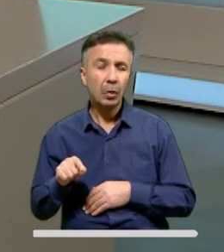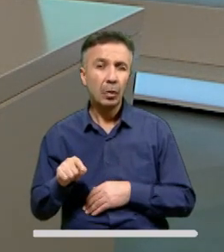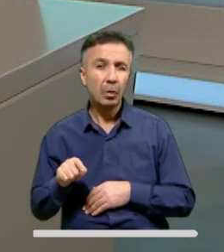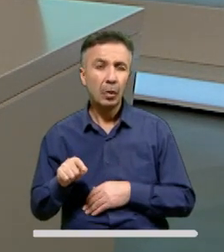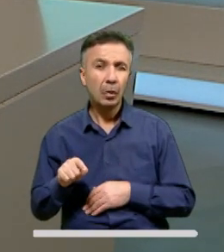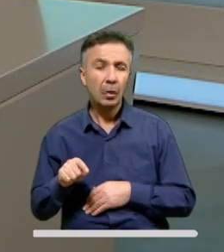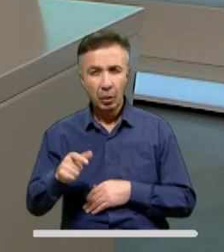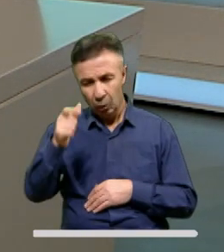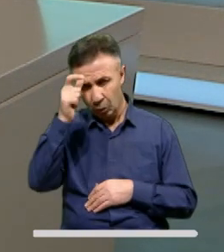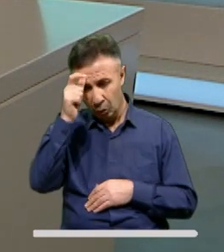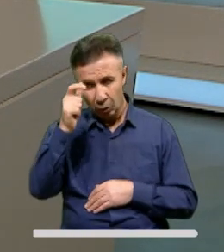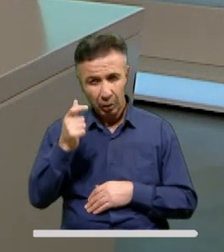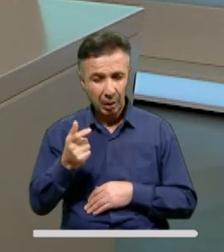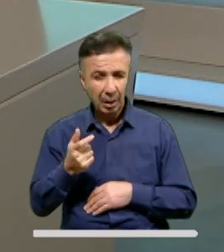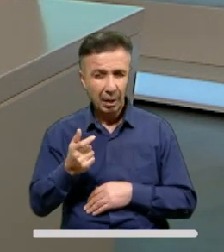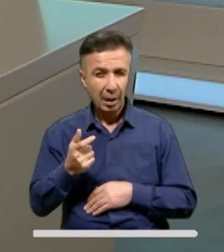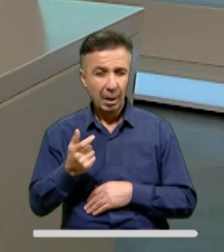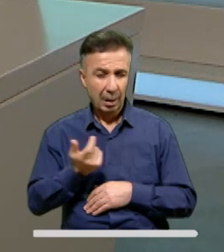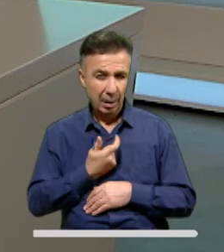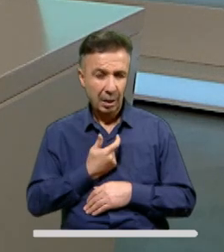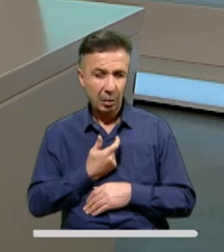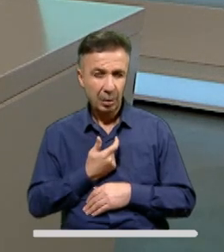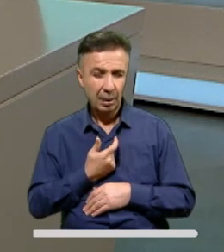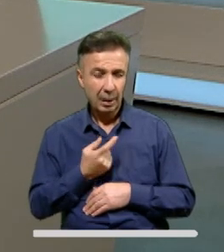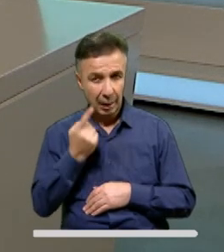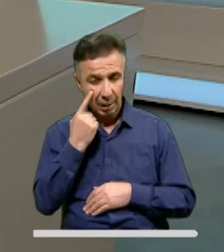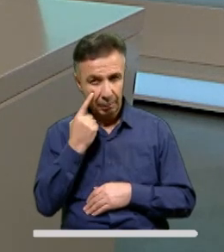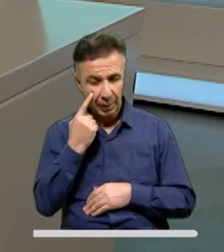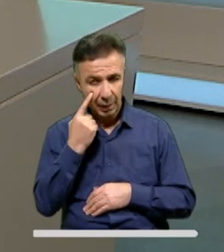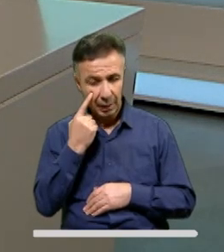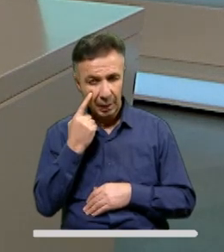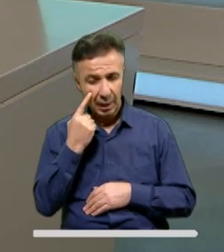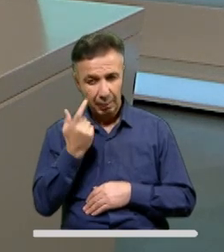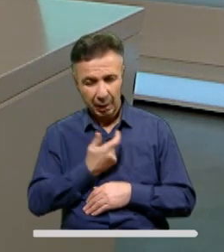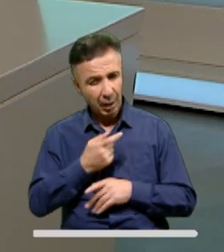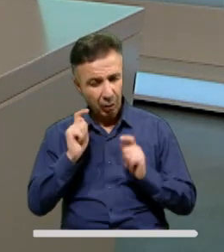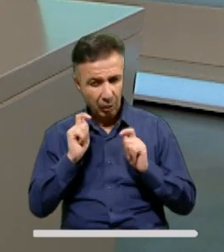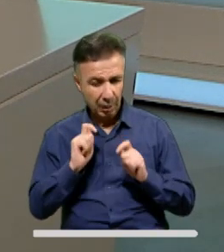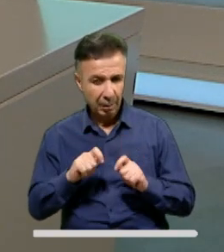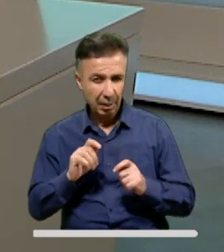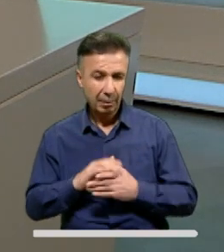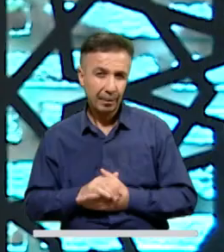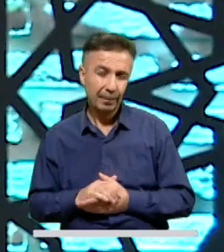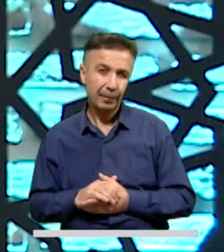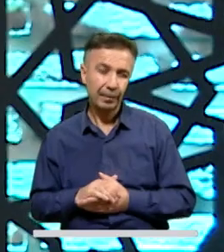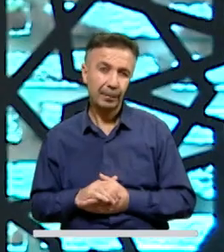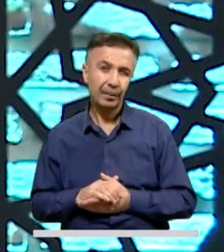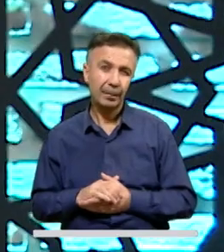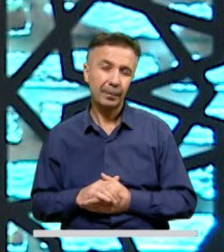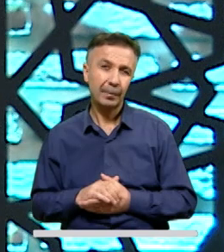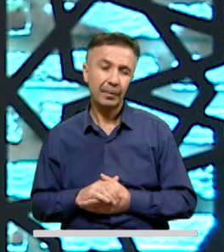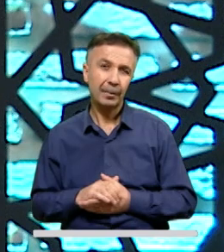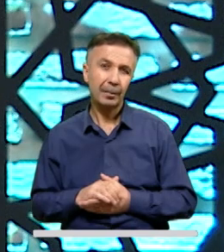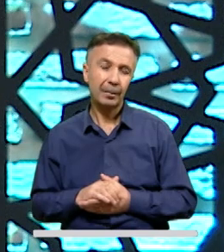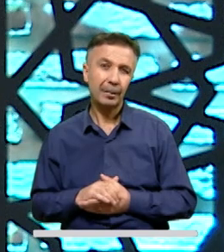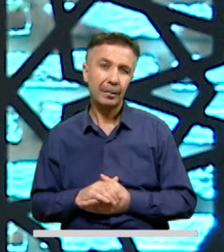kanunda belki hükümet bir düzenlemeye gidecek ama onu da bir türlü yapamadım. Ya Mehmet abi sen istirham etsem